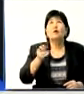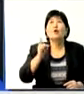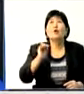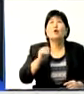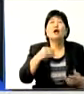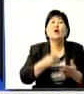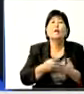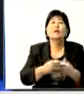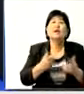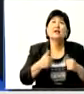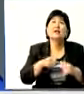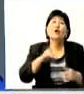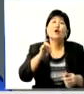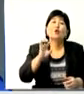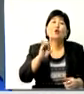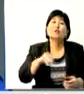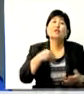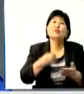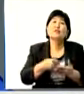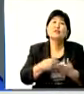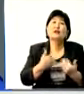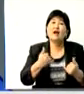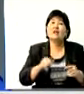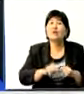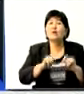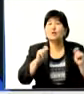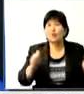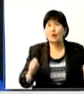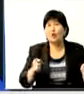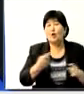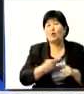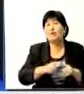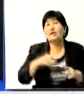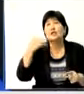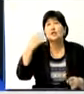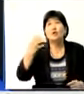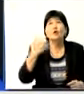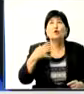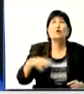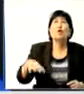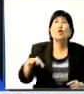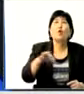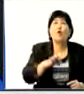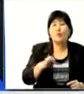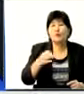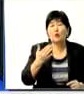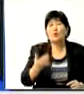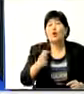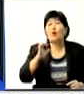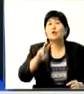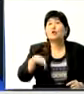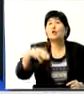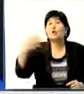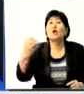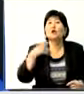деп аталады. Бұл секцияны роботтарды бизнеске арнап шығару. Үшінші 3D контент. Негізгі мақсатымыз Қызылорда облысына, осы сол жағалауына